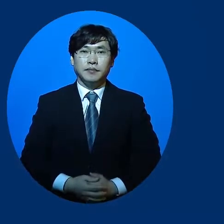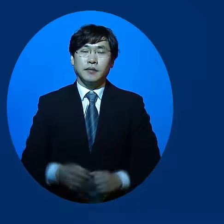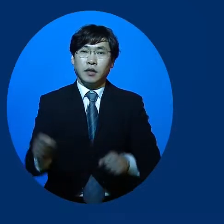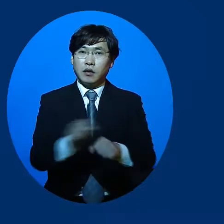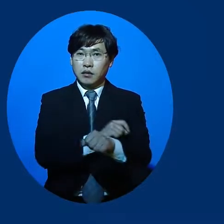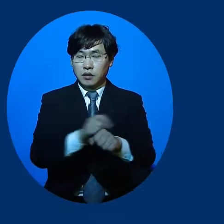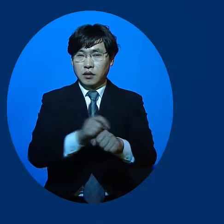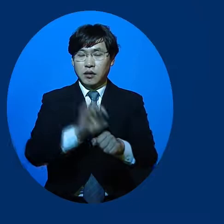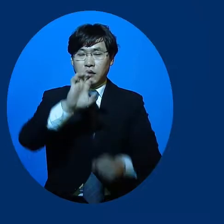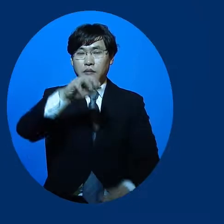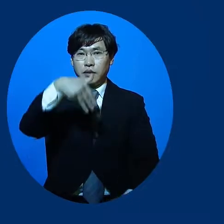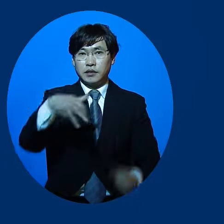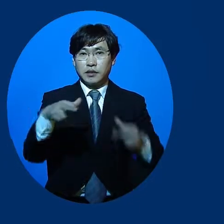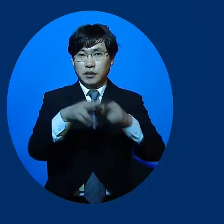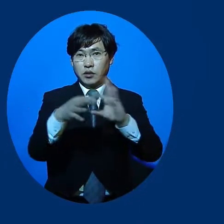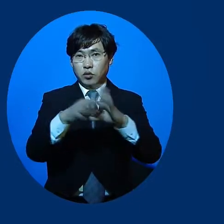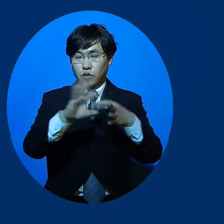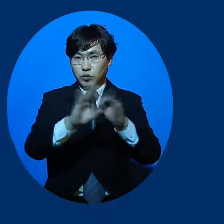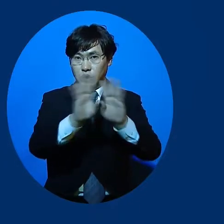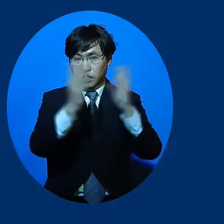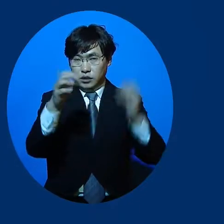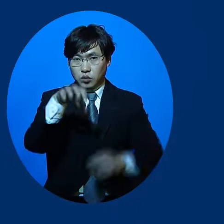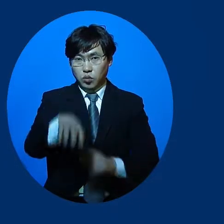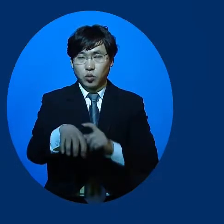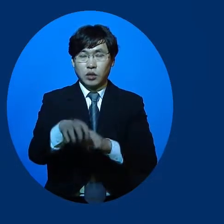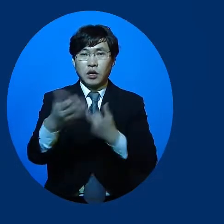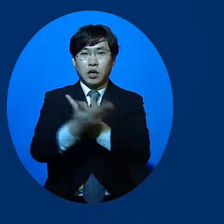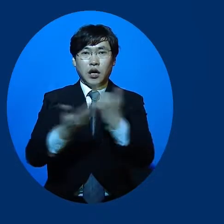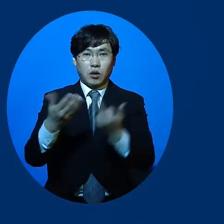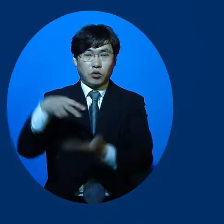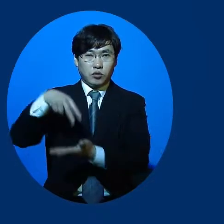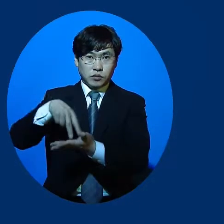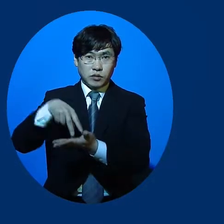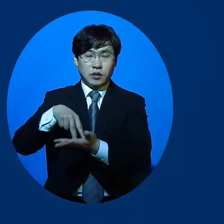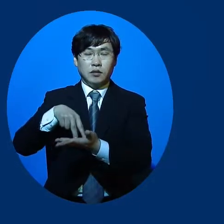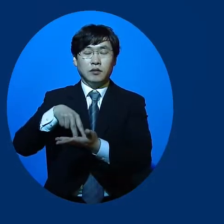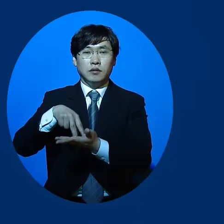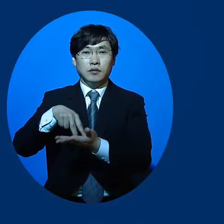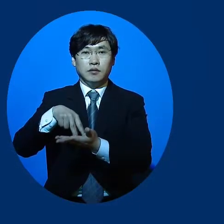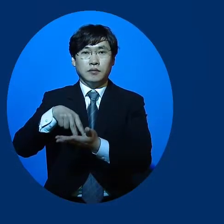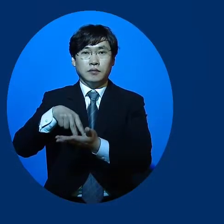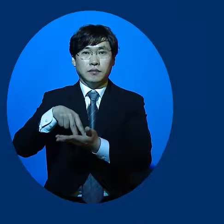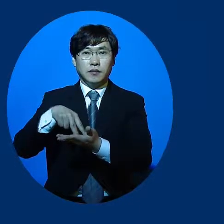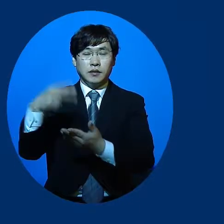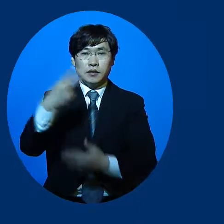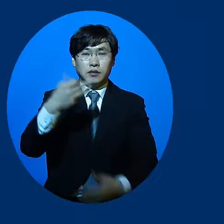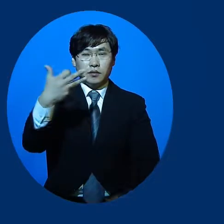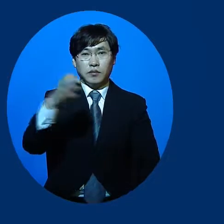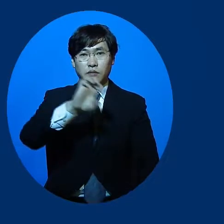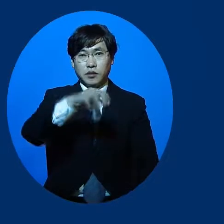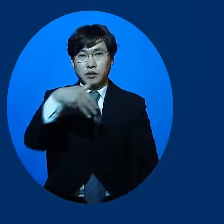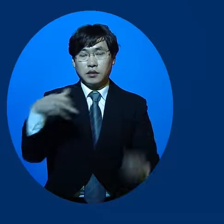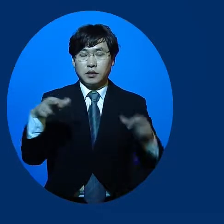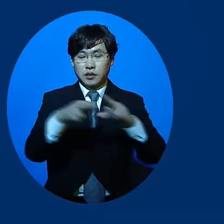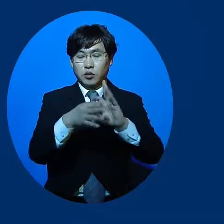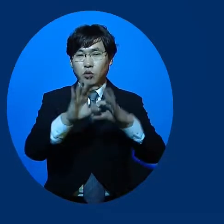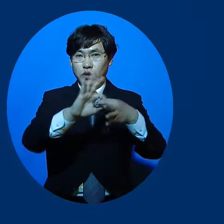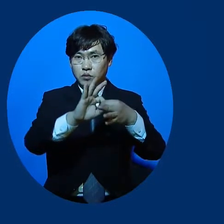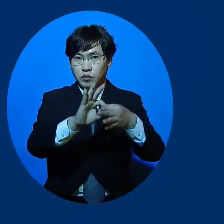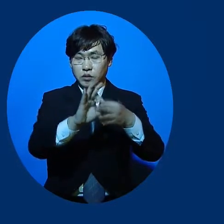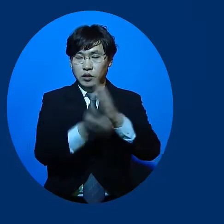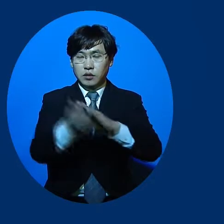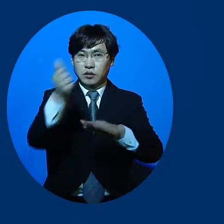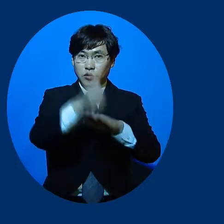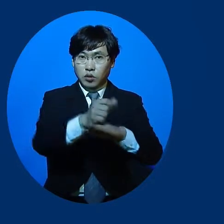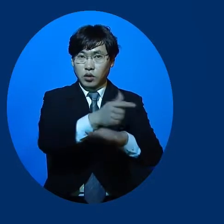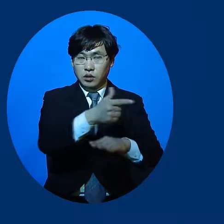이 평창 패럴림픽을 개최한 우리 강원도는 지난 2018 평창 동계 패럴림픽의